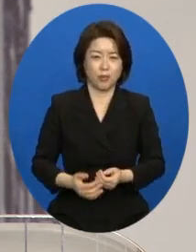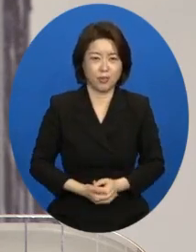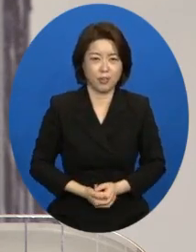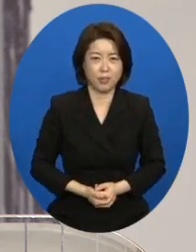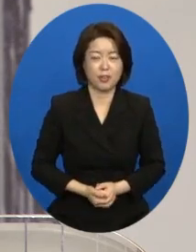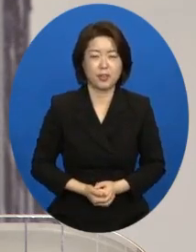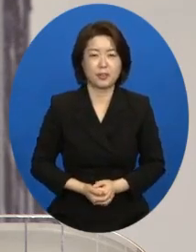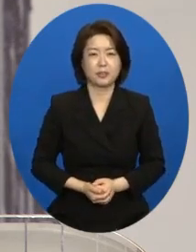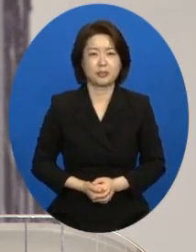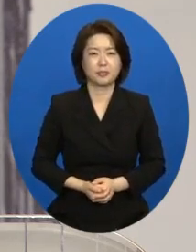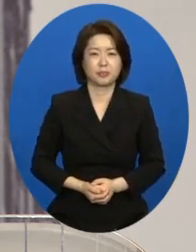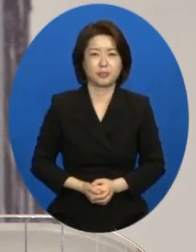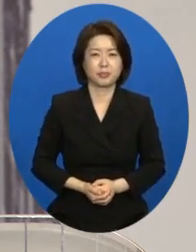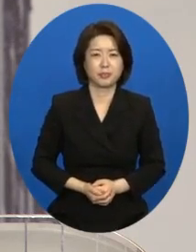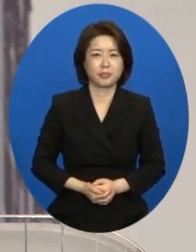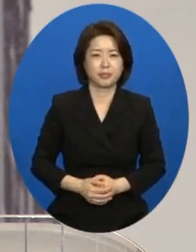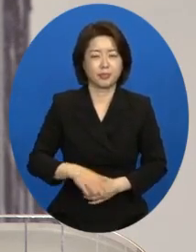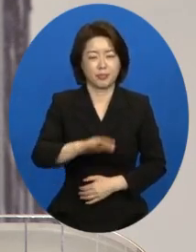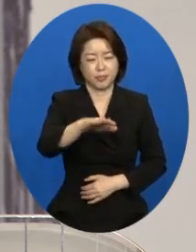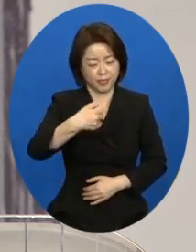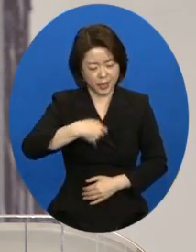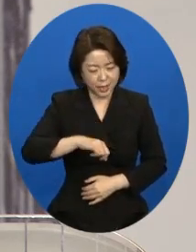따라 두려워하지 마.